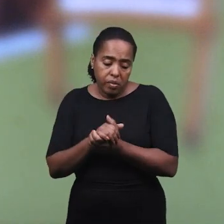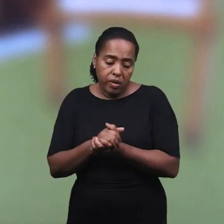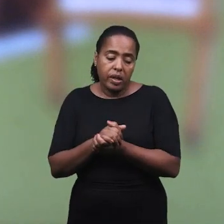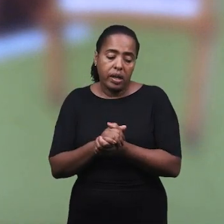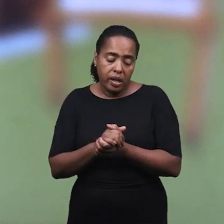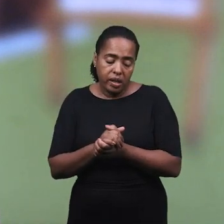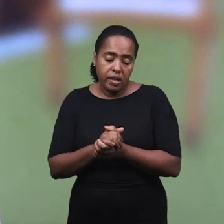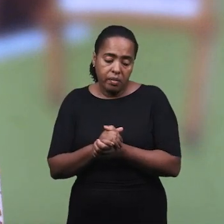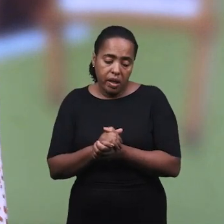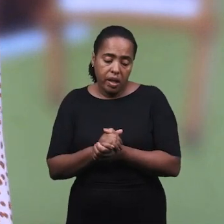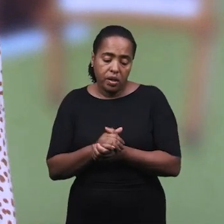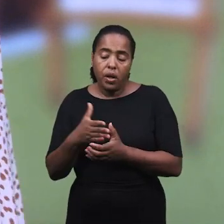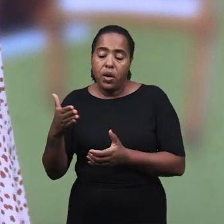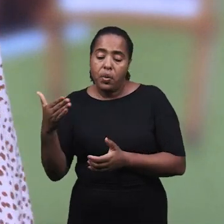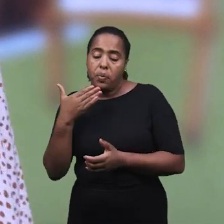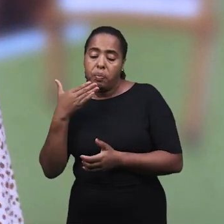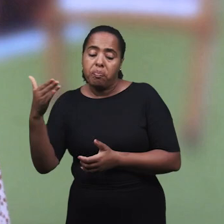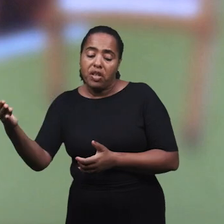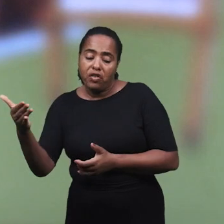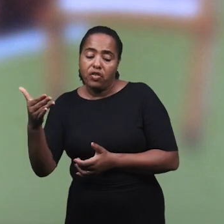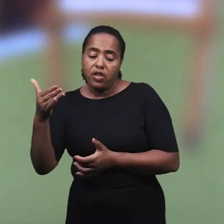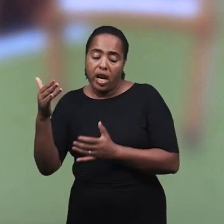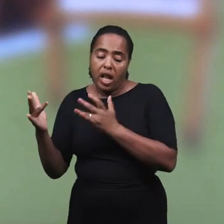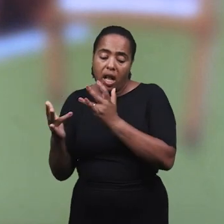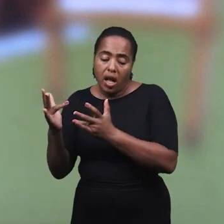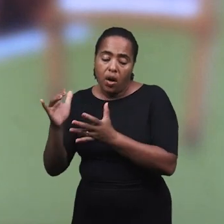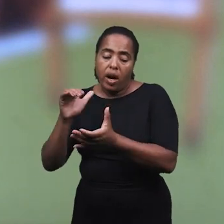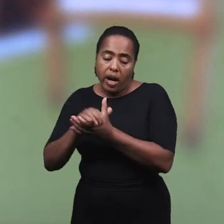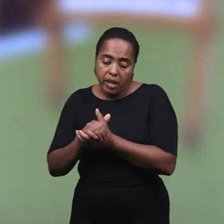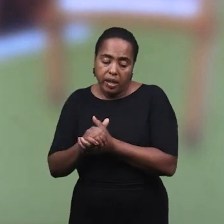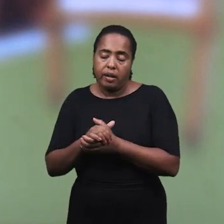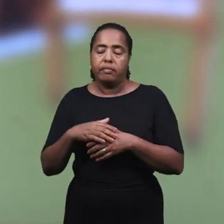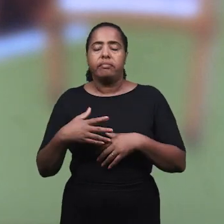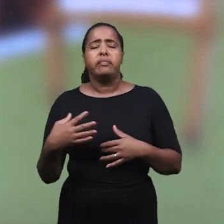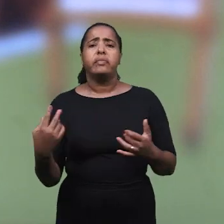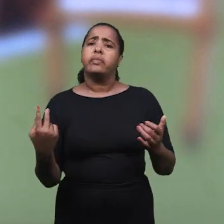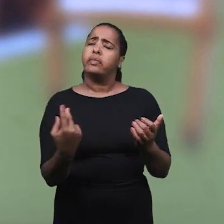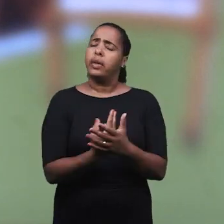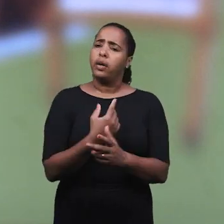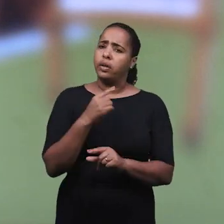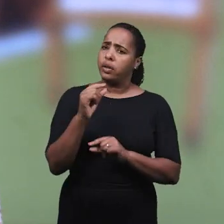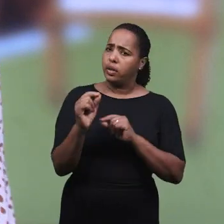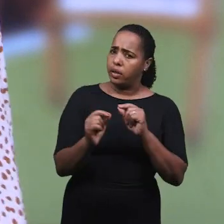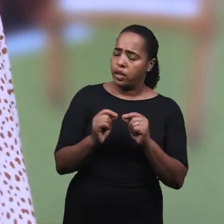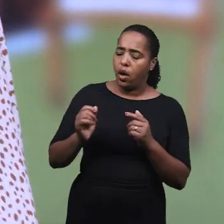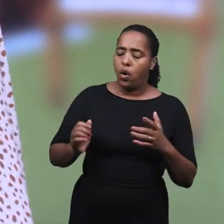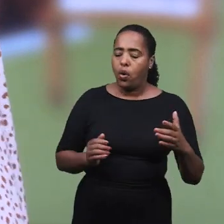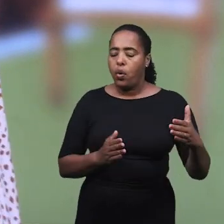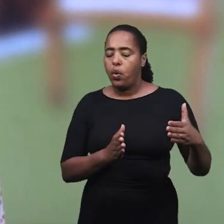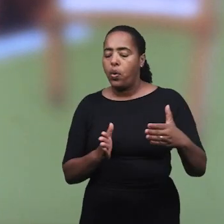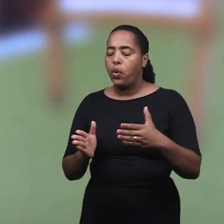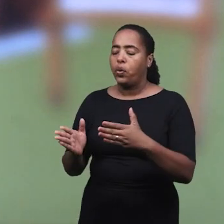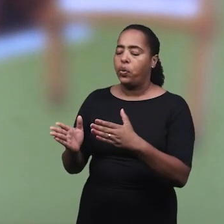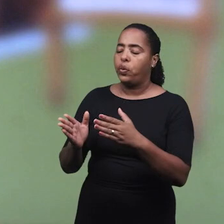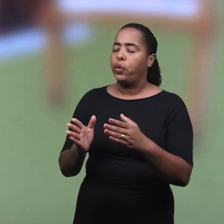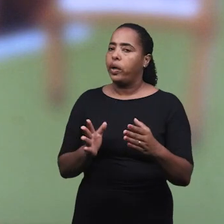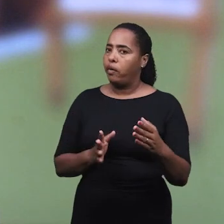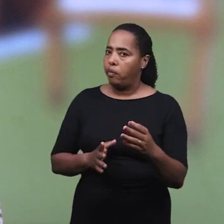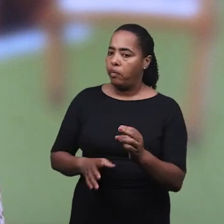qu'on prépare les choses pour le mariage. On va demander la main de la fille pour le mariage.